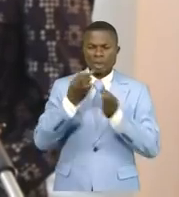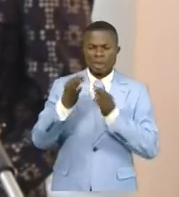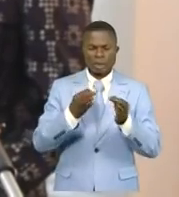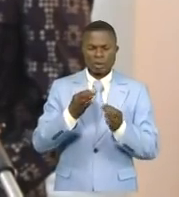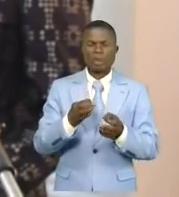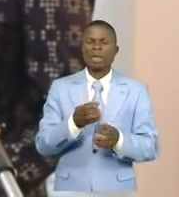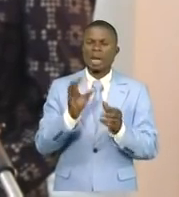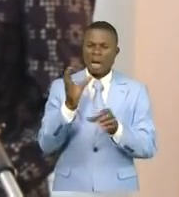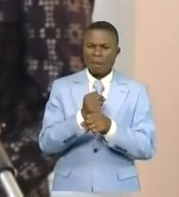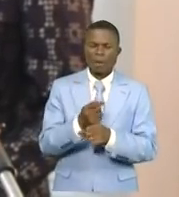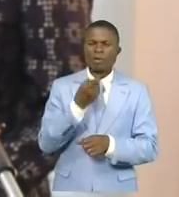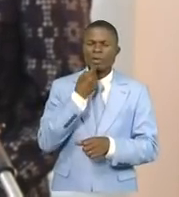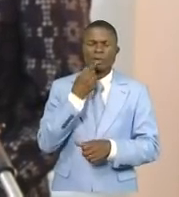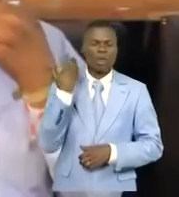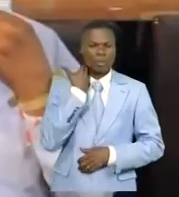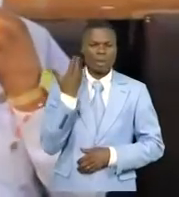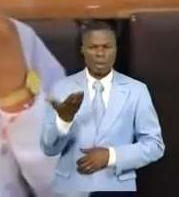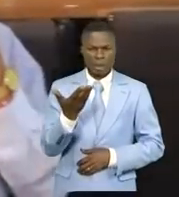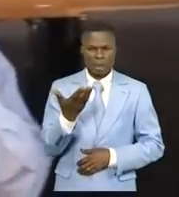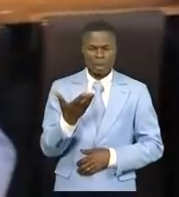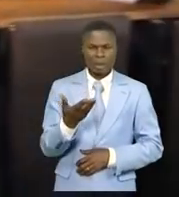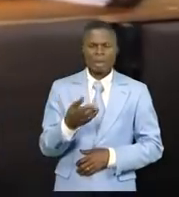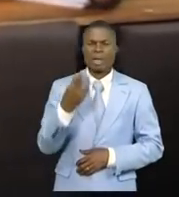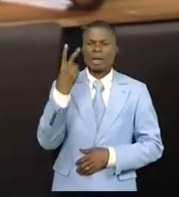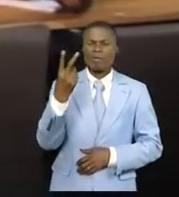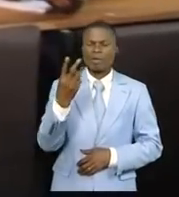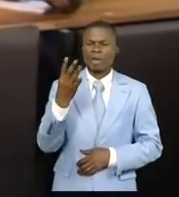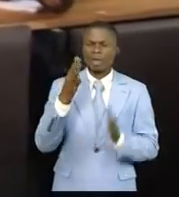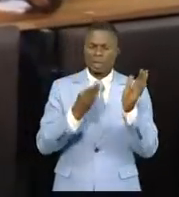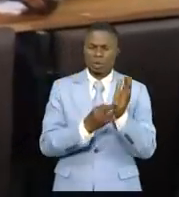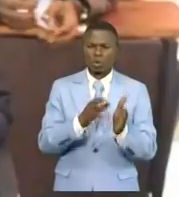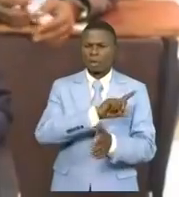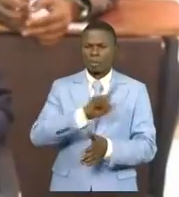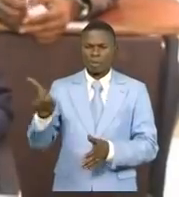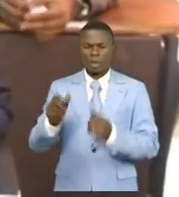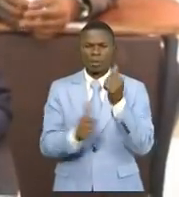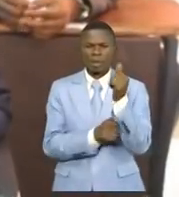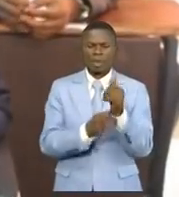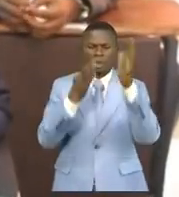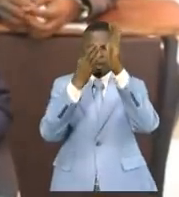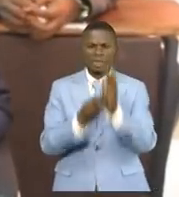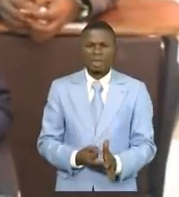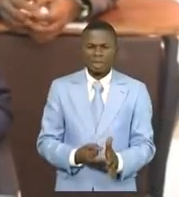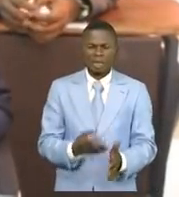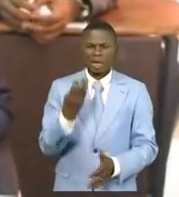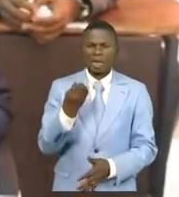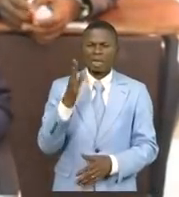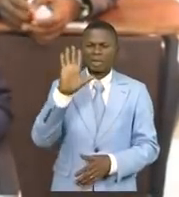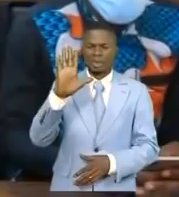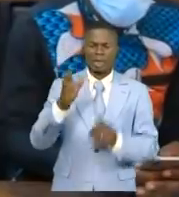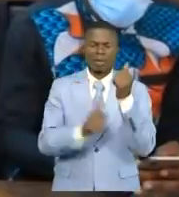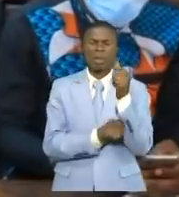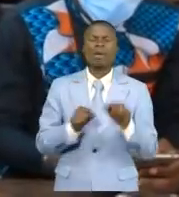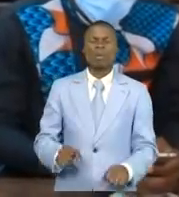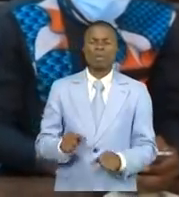pandémie en RDC fait état de plus de 28 000 cas notifiés et 745 décès. Et ce, depuis la